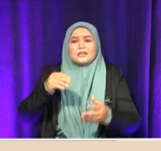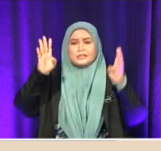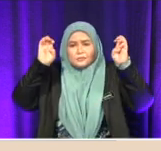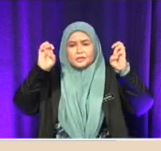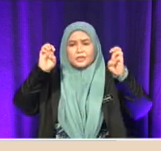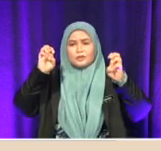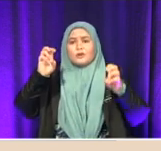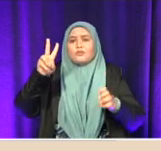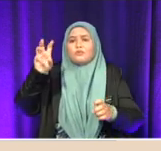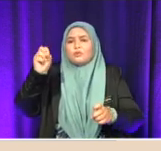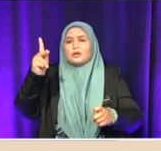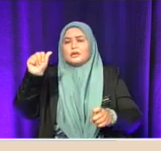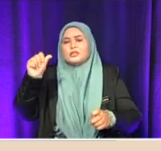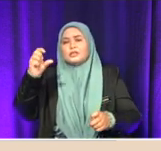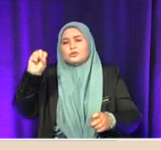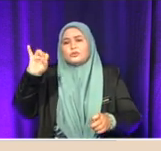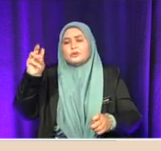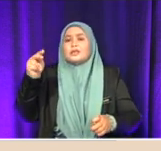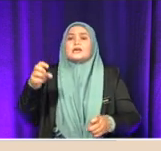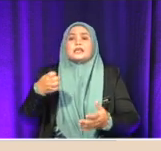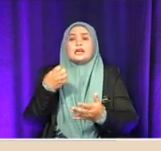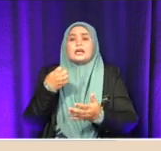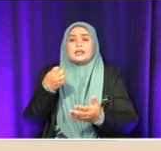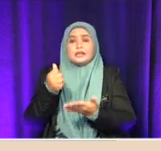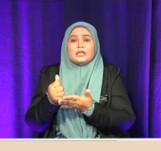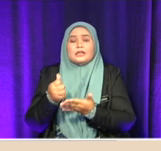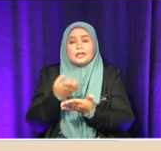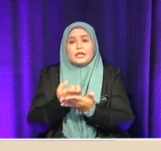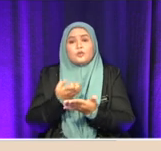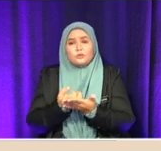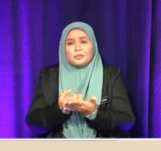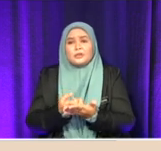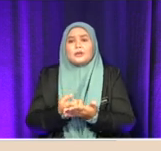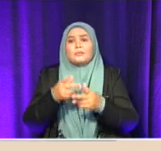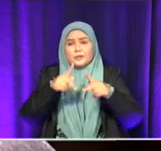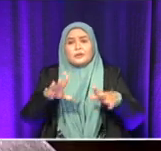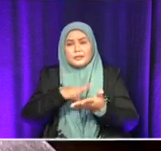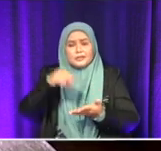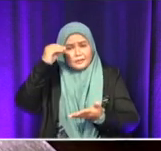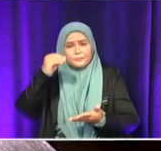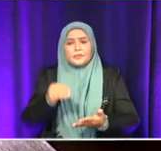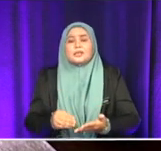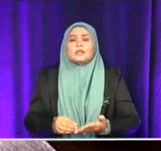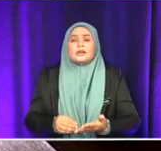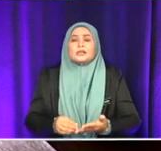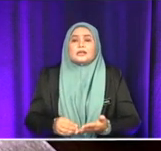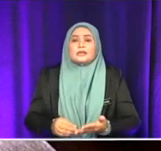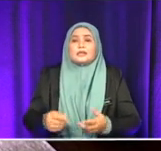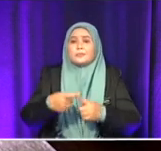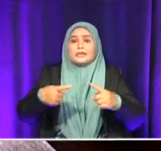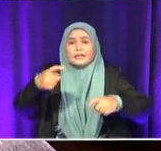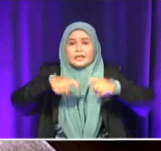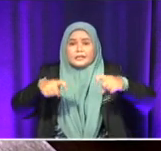Prabowo subjek ekonomi pernah tak belajar ini adalah kajian Aminuddin